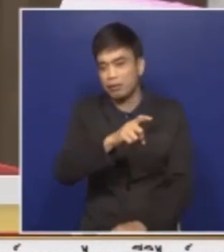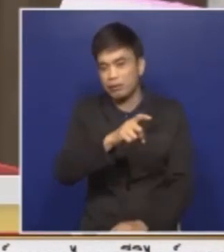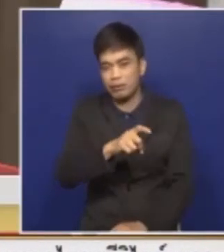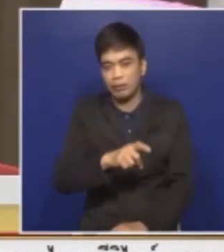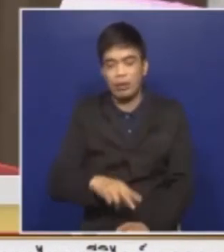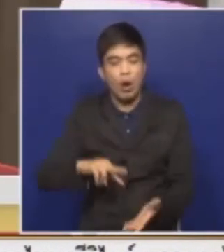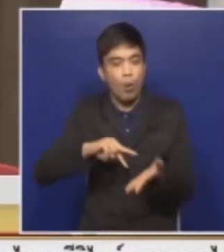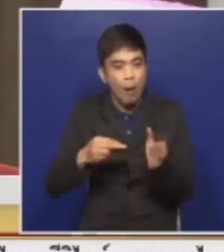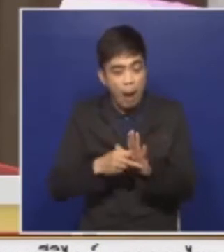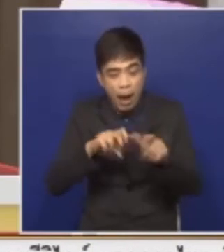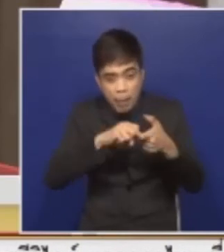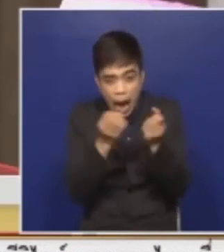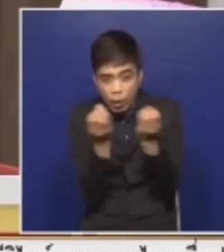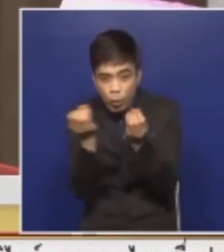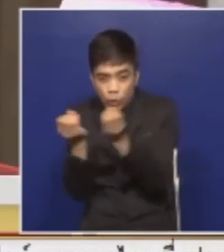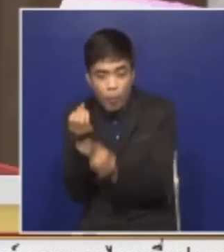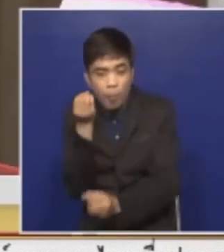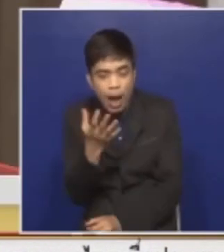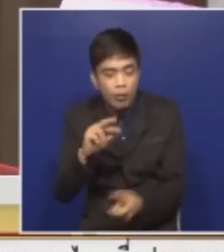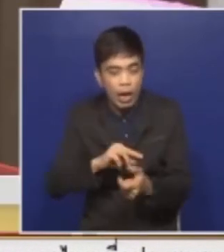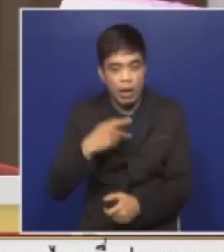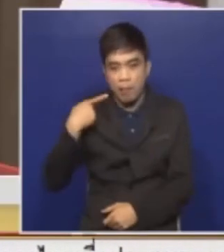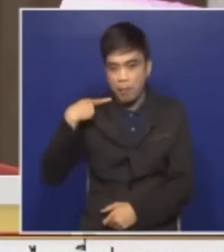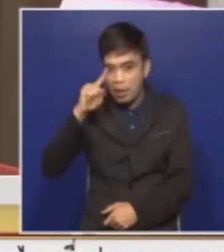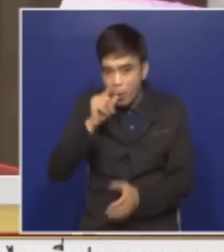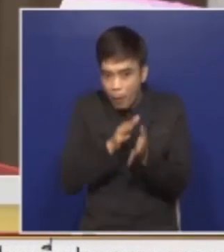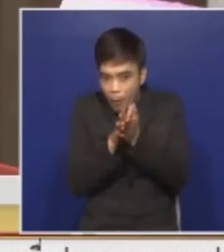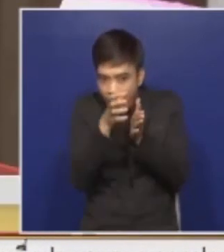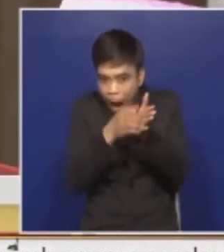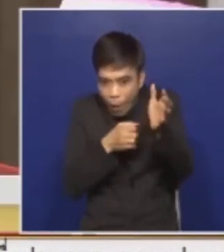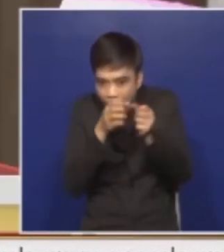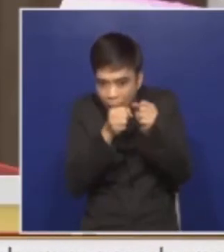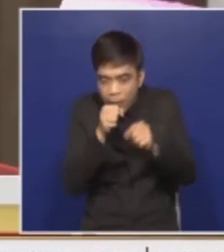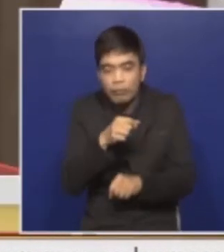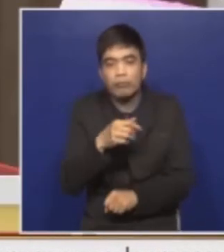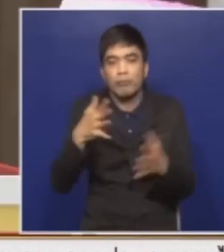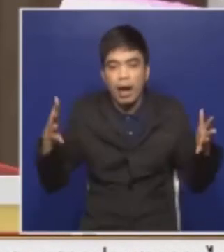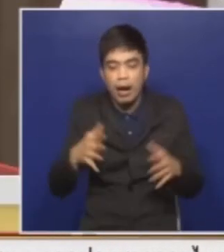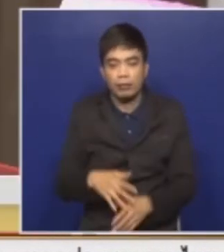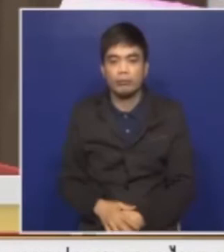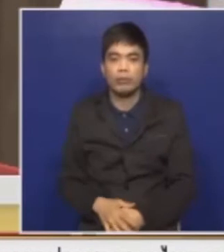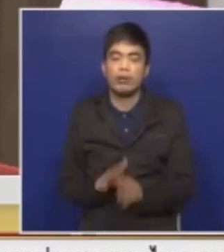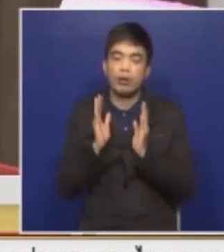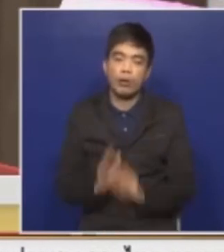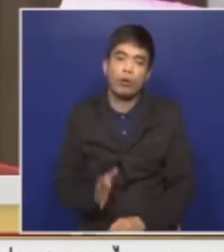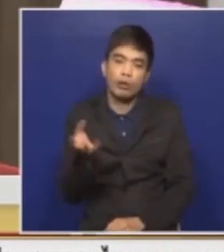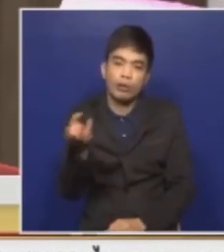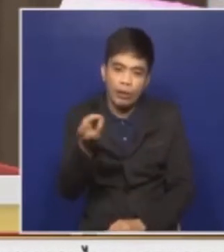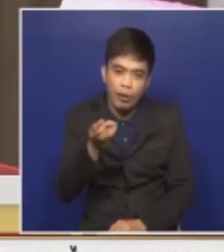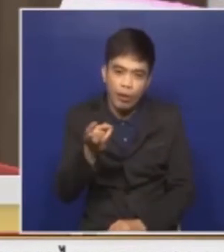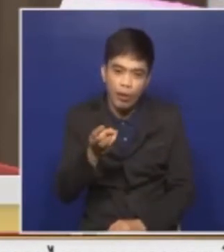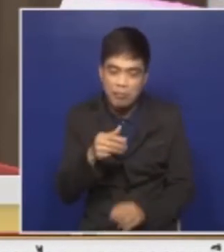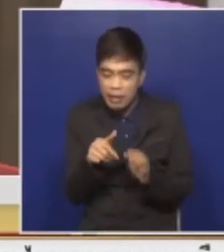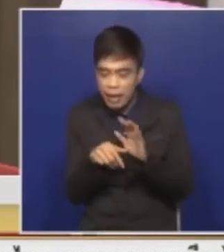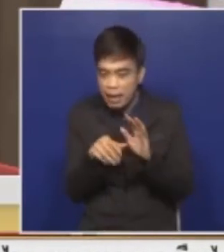ผลประโยชน์มากมีจำนวนน้อยสามารถที่จะวิ่งเต้นล็อบบี้กัน